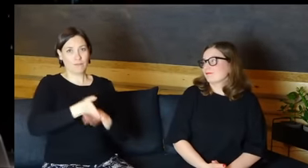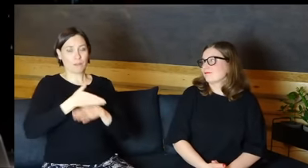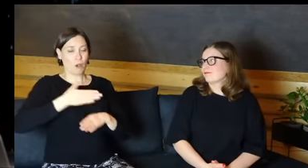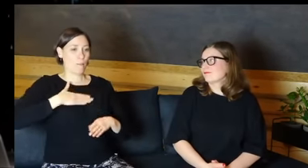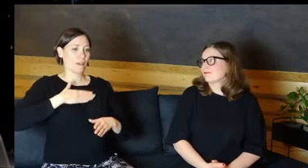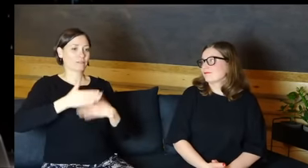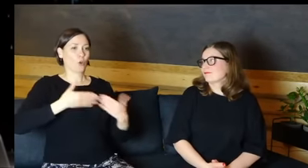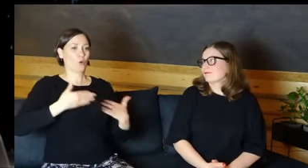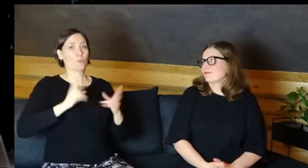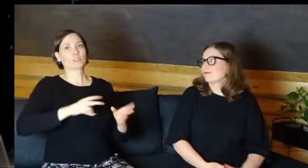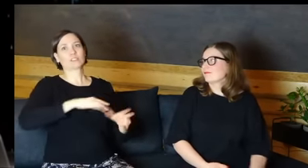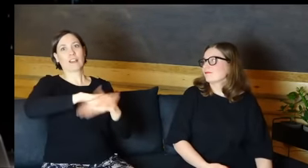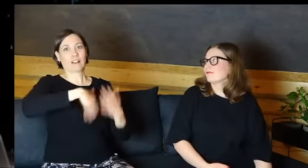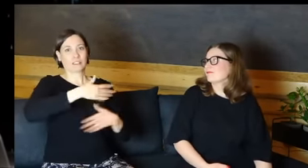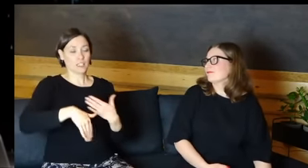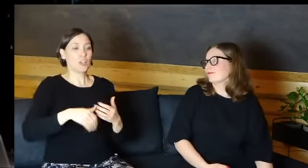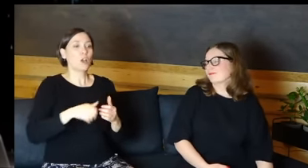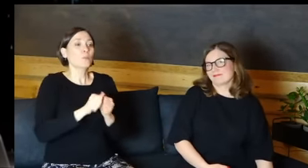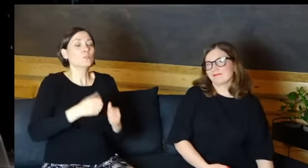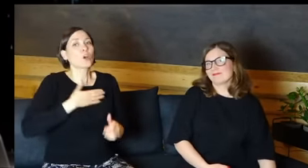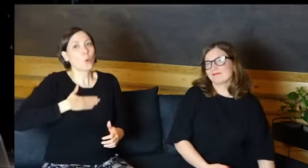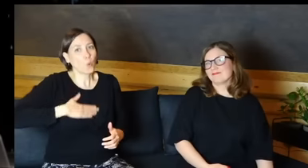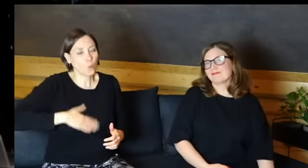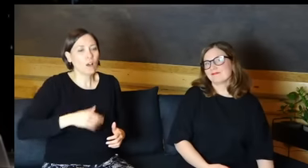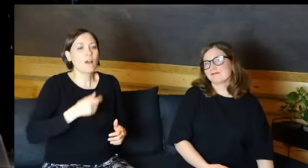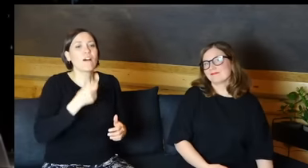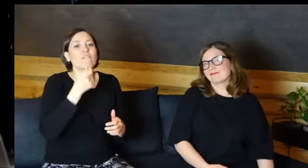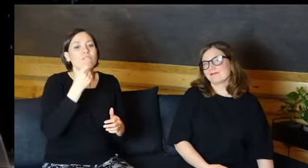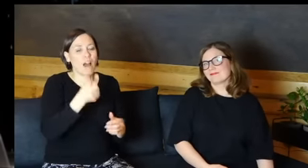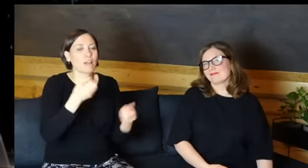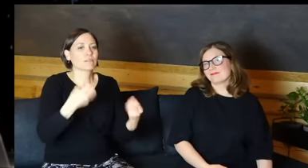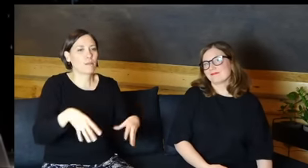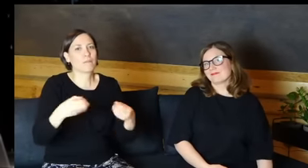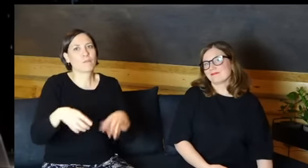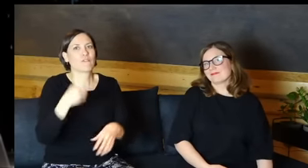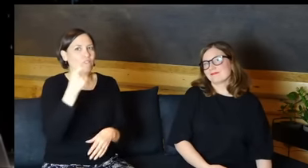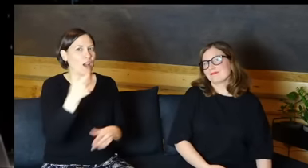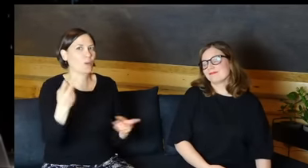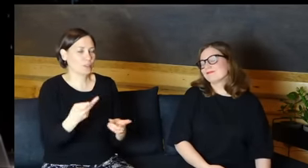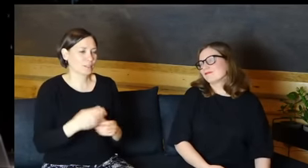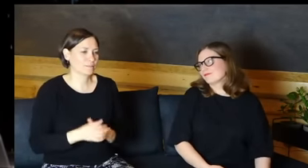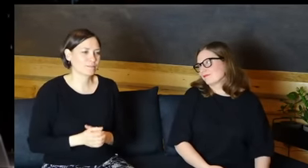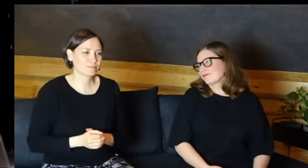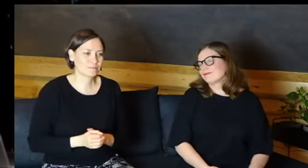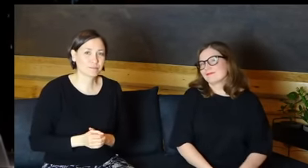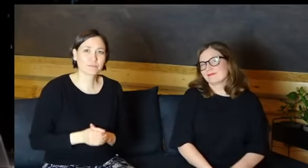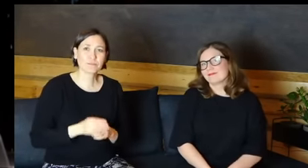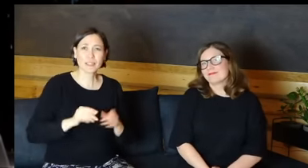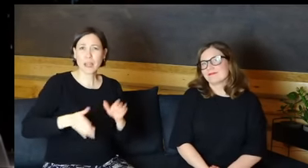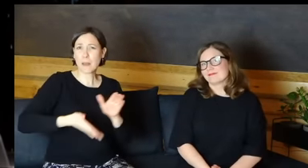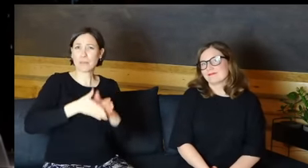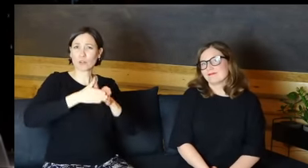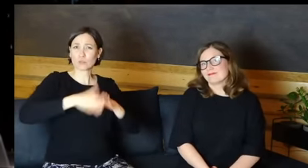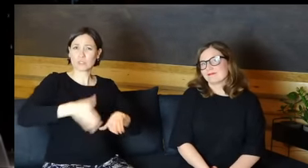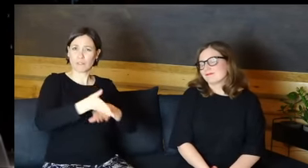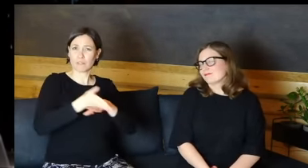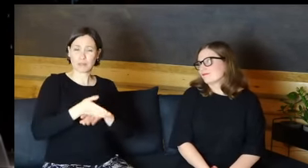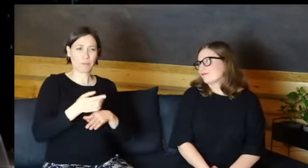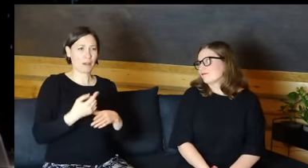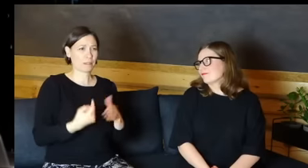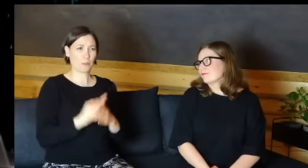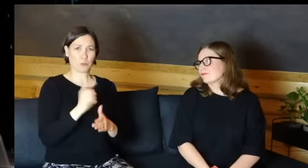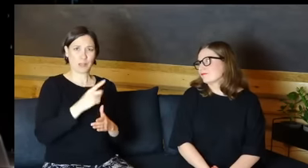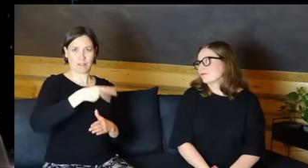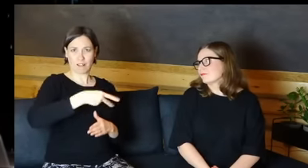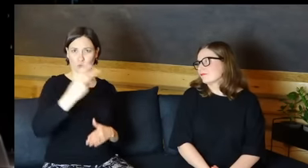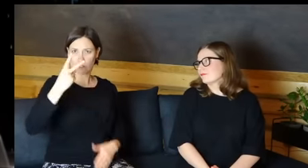mutta yllättävän vähillä vaurioilla on onneksi siitä toistaiseksi selvitty. mitä muuta on perustavalla tapahtunut tänä vuonna